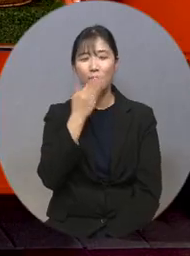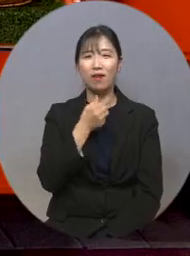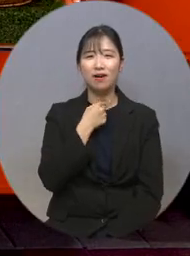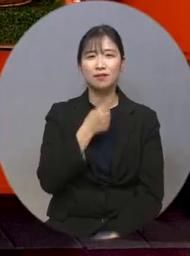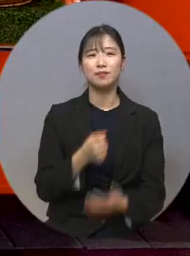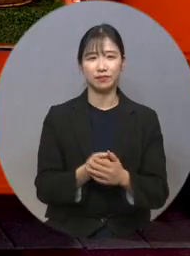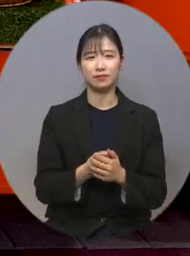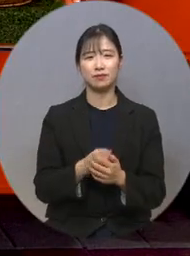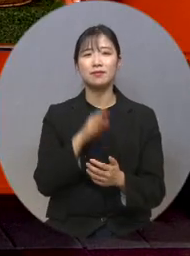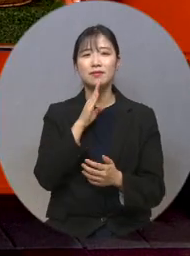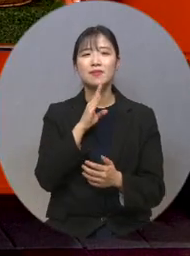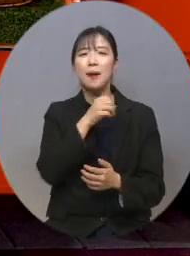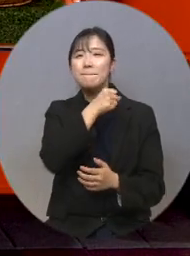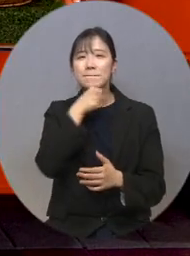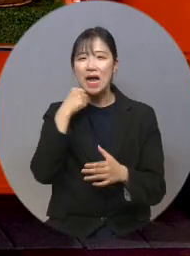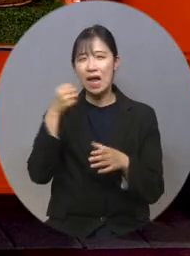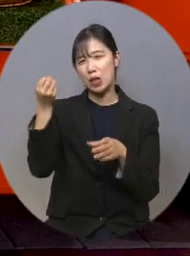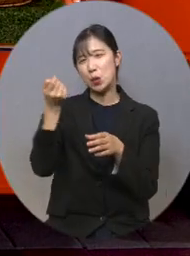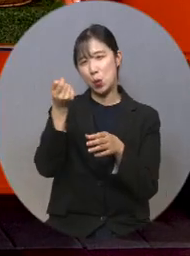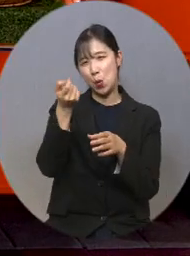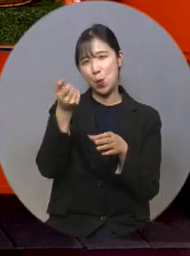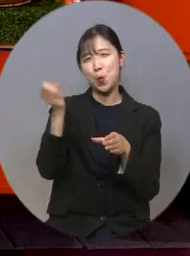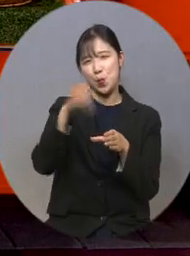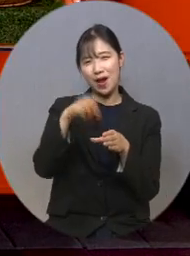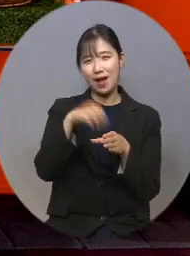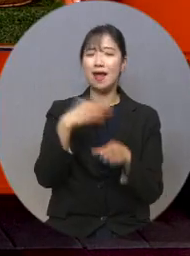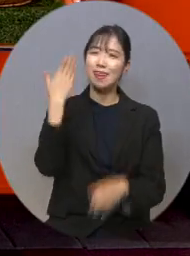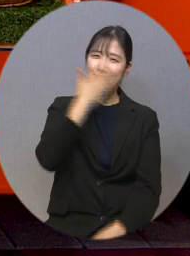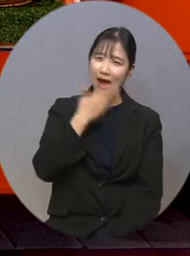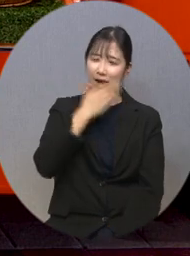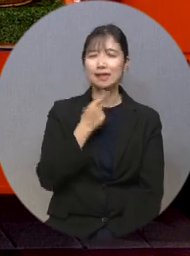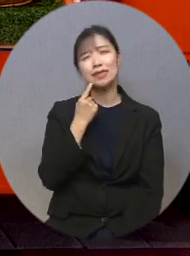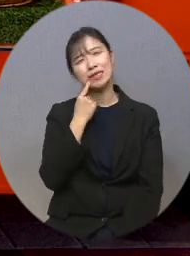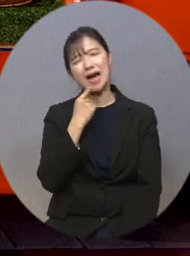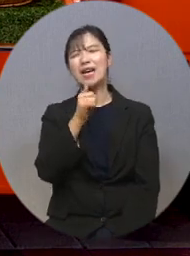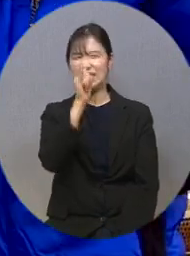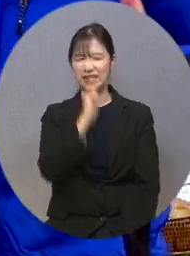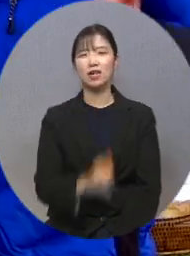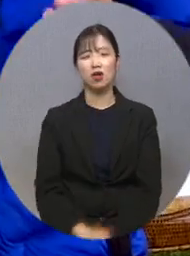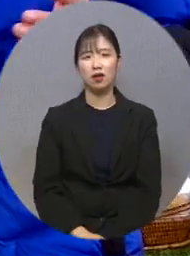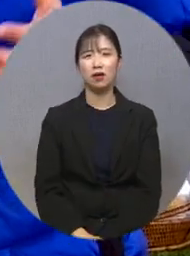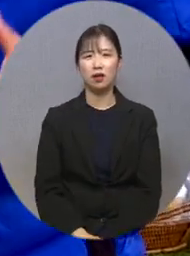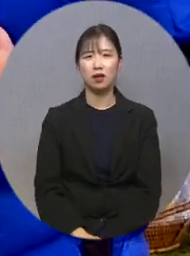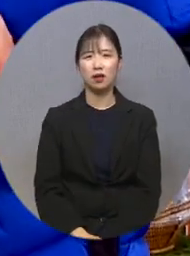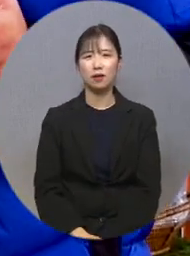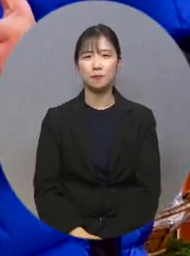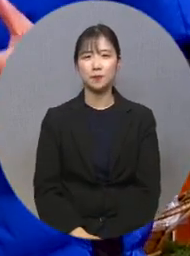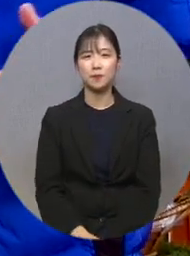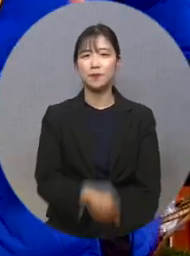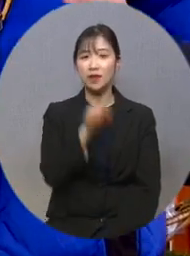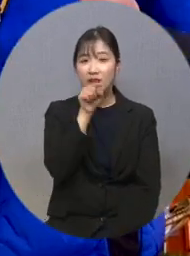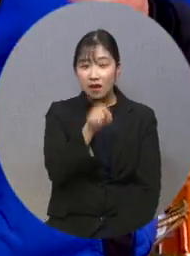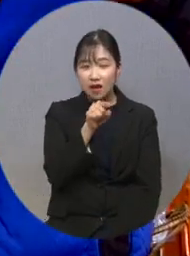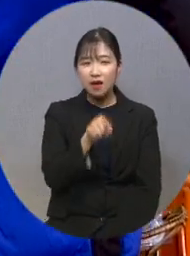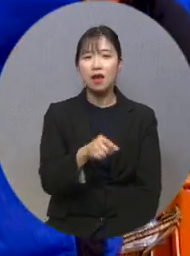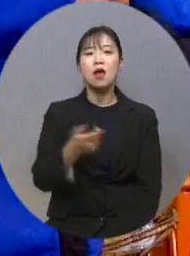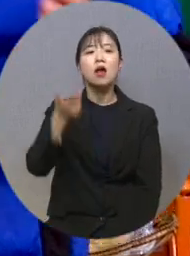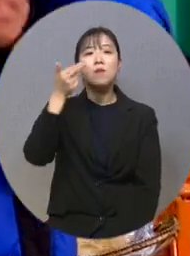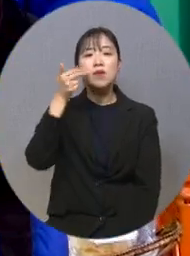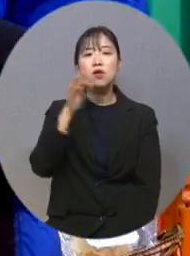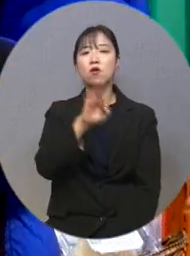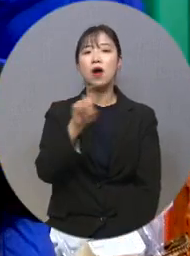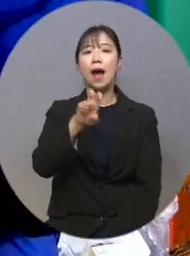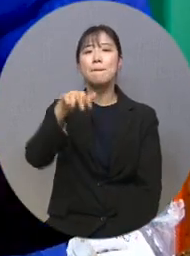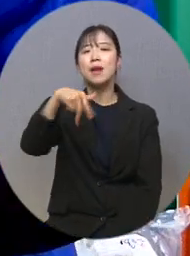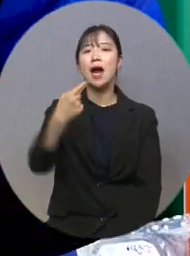약간의 저희가 그래도 맛을 시즈닝을 내서 약간 단짠단짠의 맛을 시즈닝을 넣었습니다. 아, 이게요. 이 제품이 미국